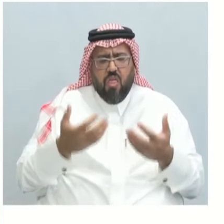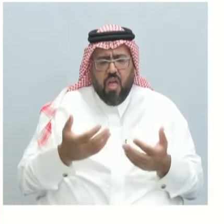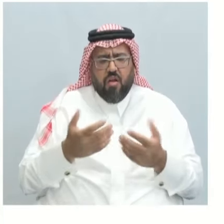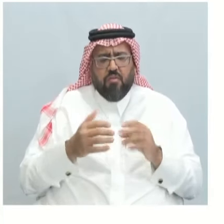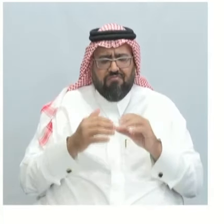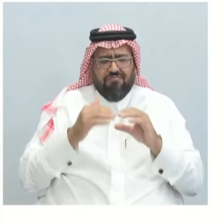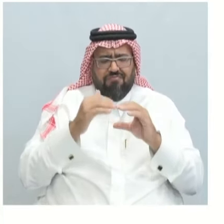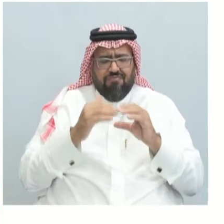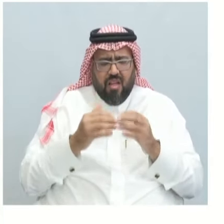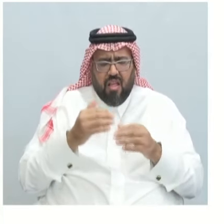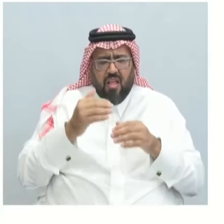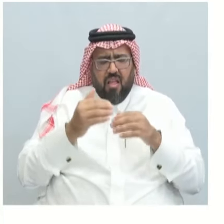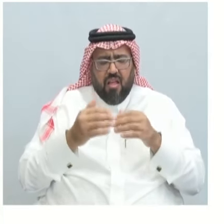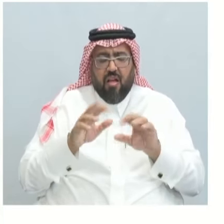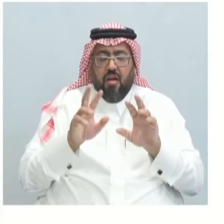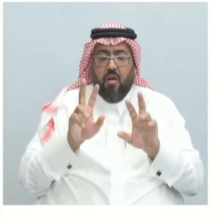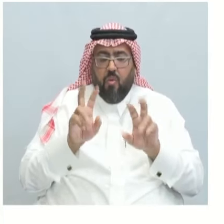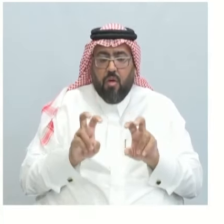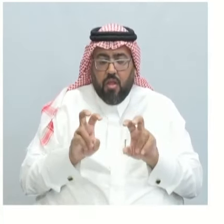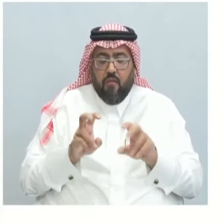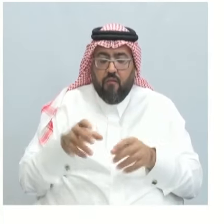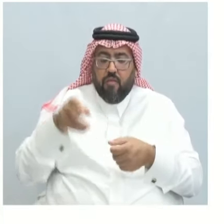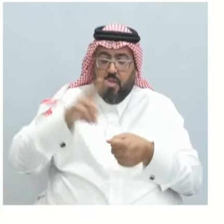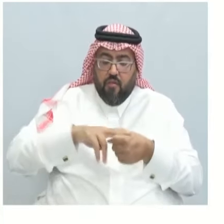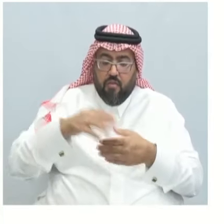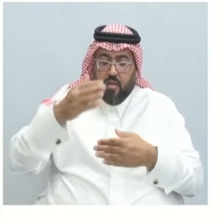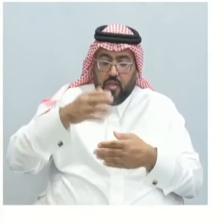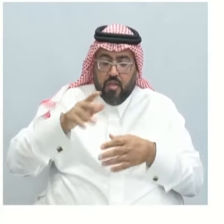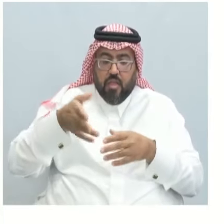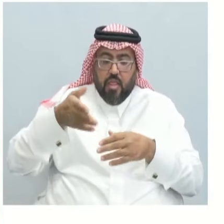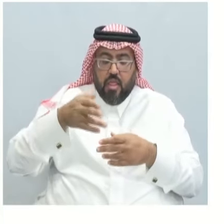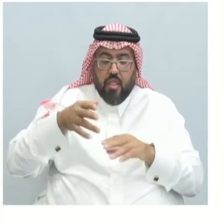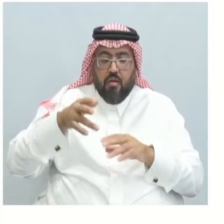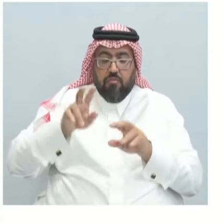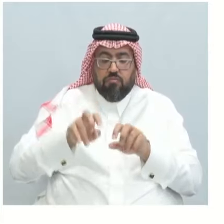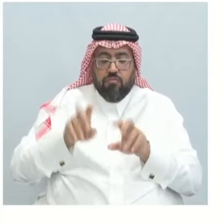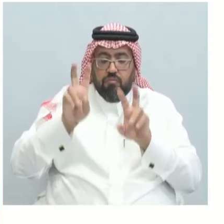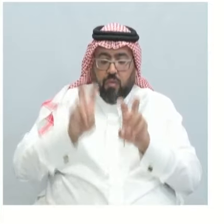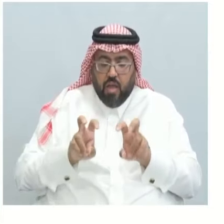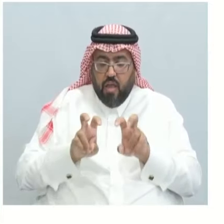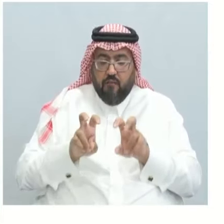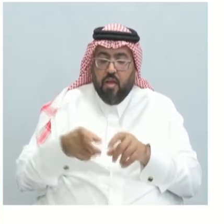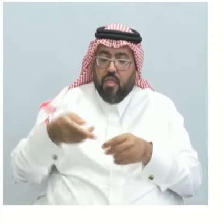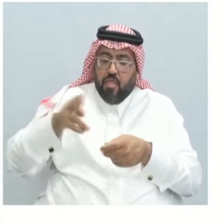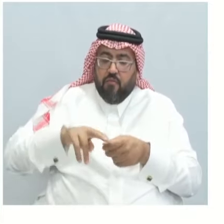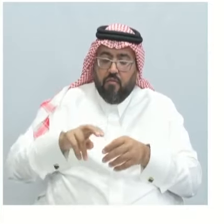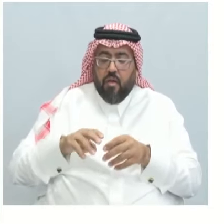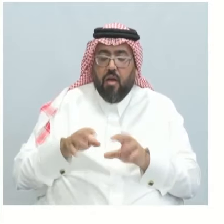كذلك اغلق الحاسب وانتظر حتى تنخفض حرارته قبل تشغيله مره